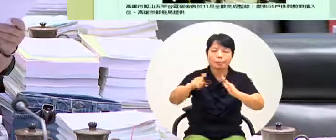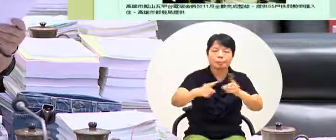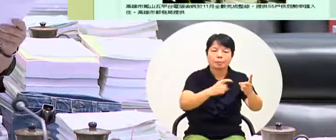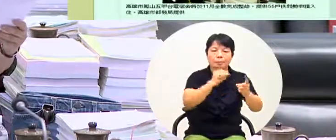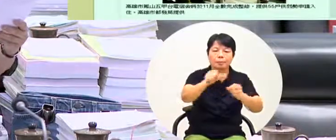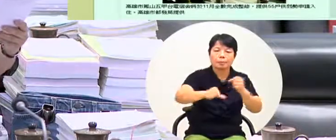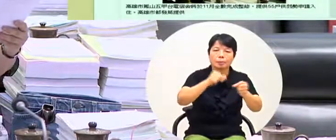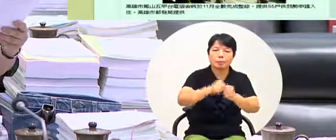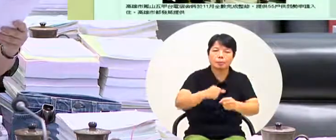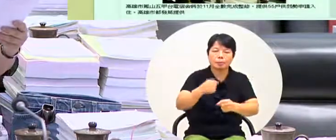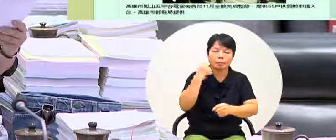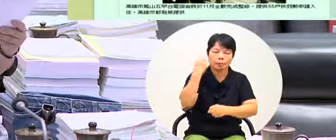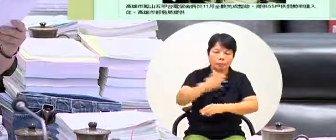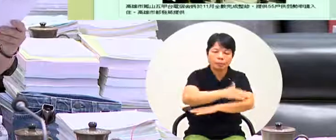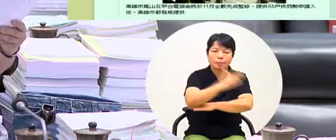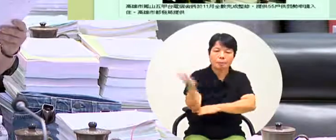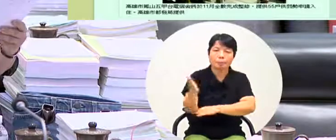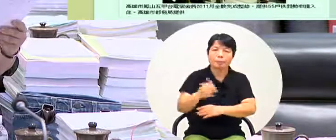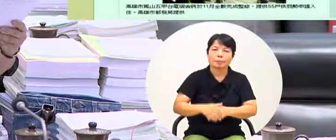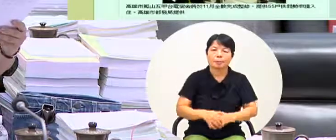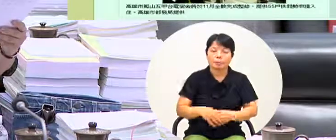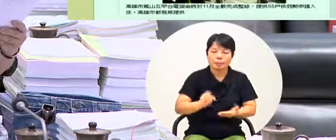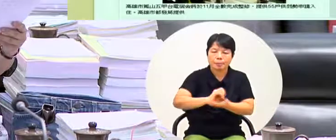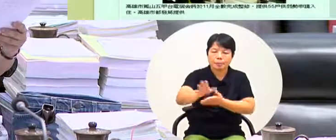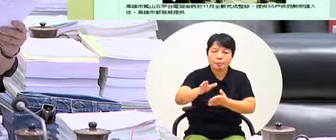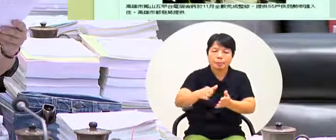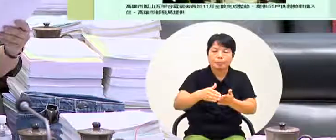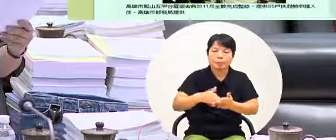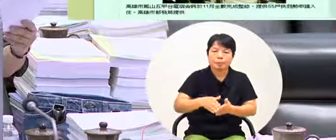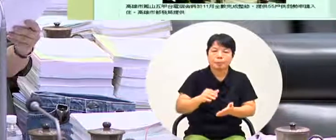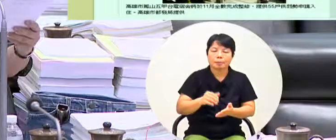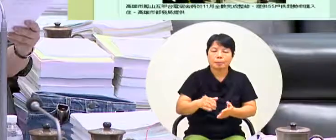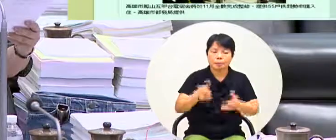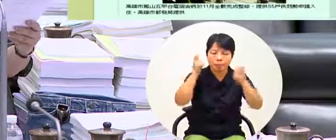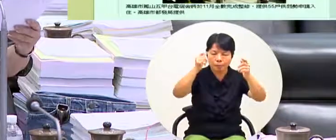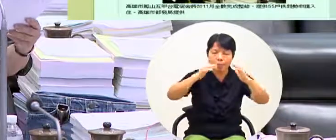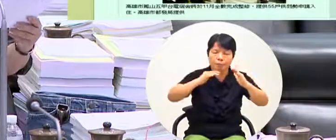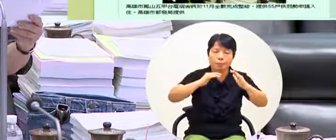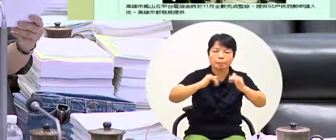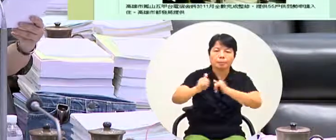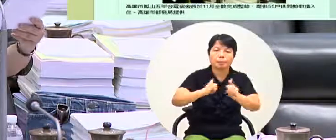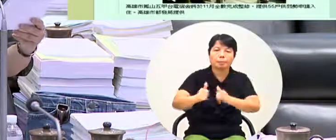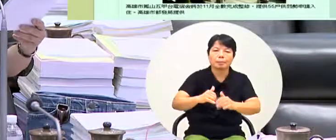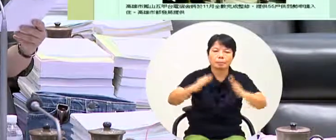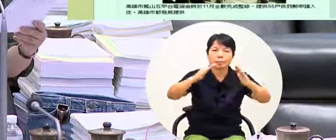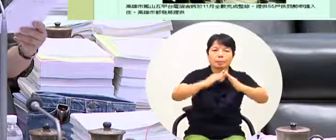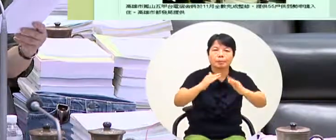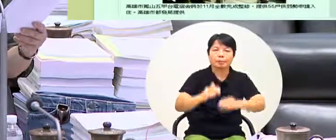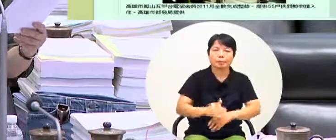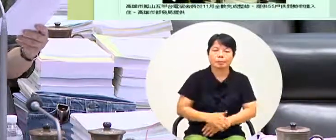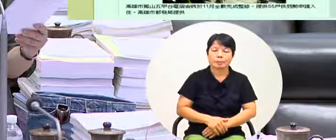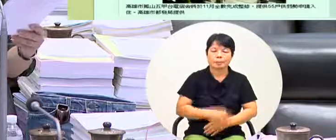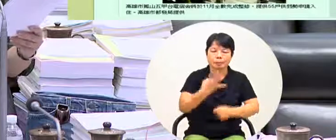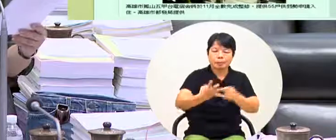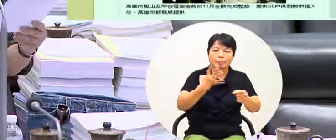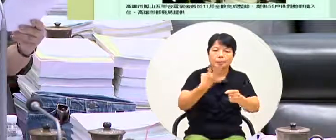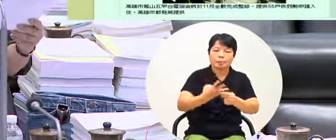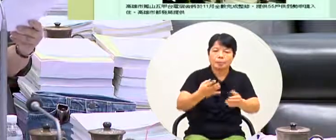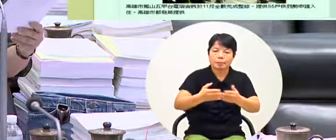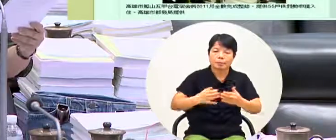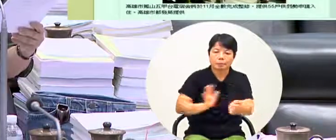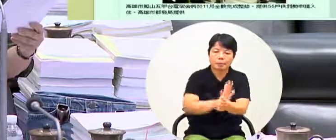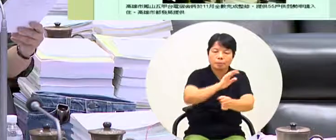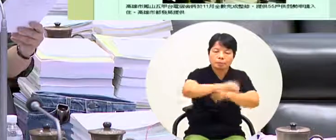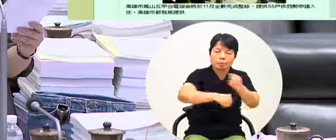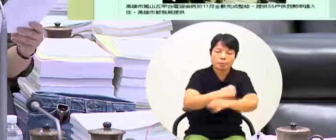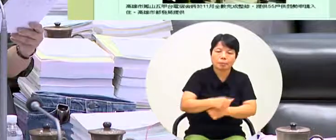别提到说我们高雄的社会宅哈，去4年要推8000户，好，我是看